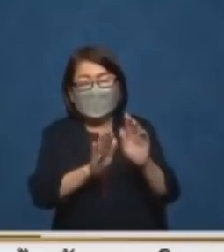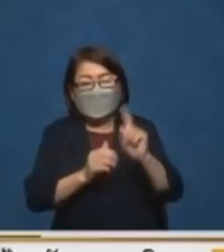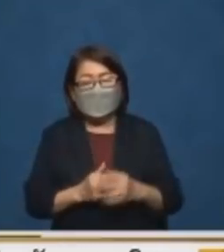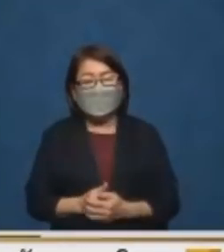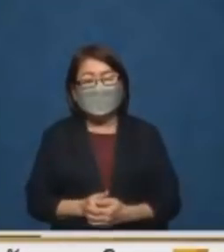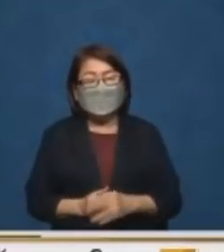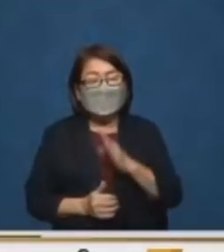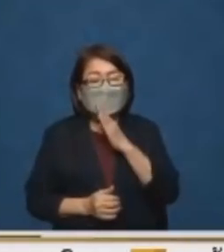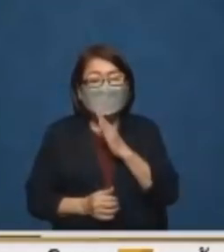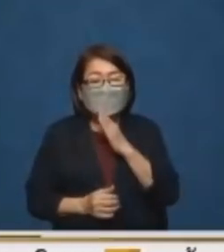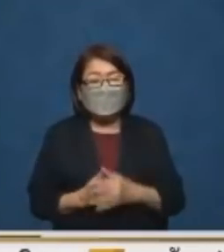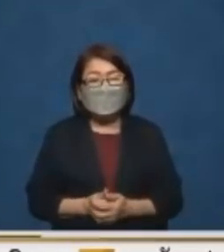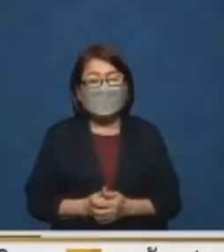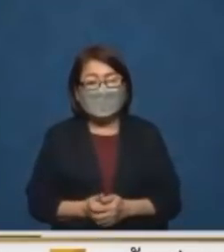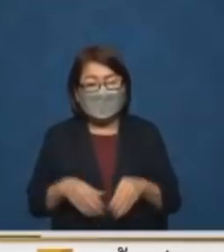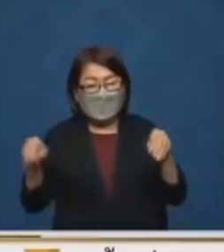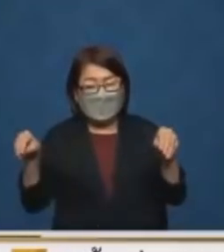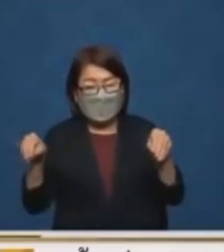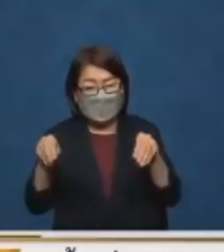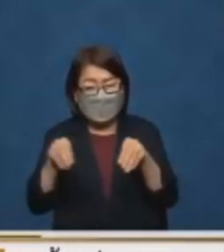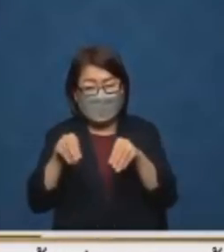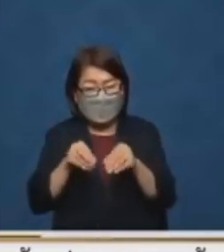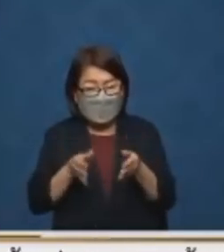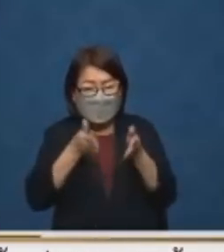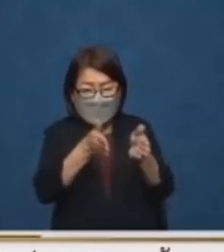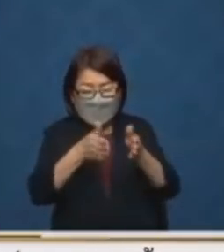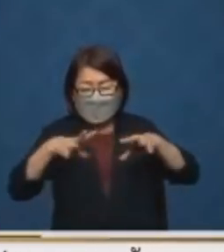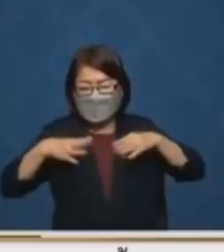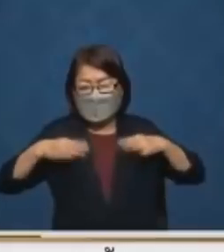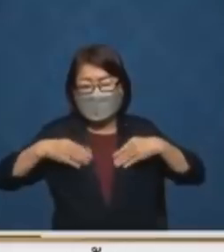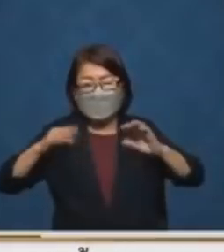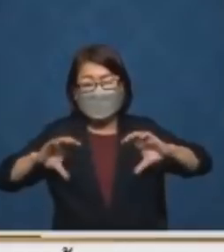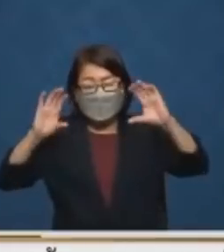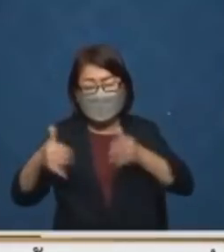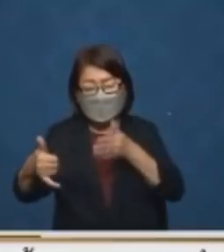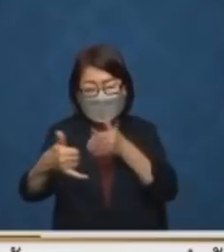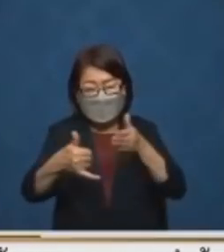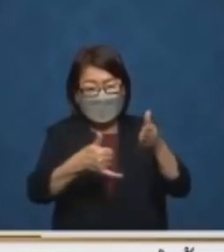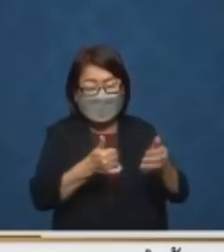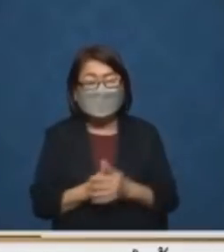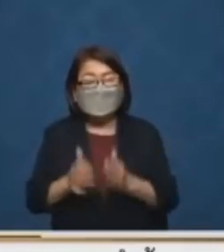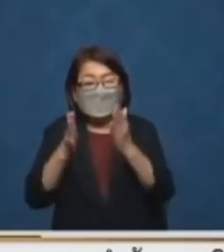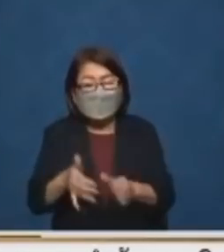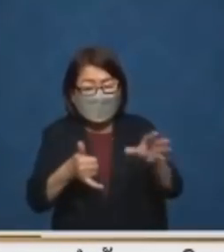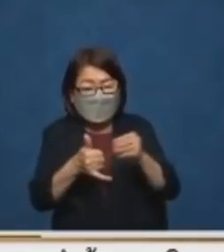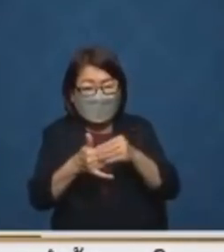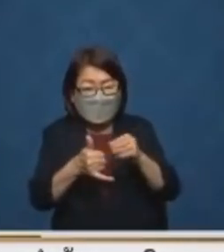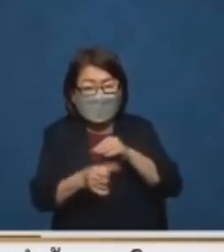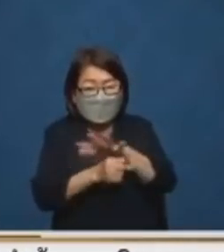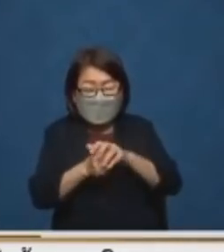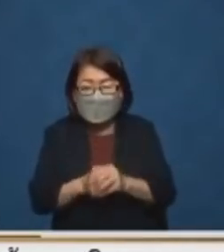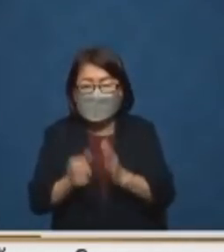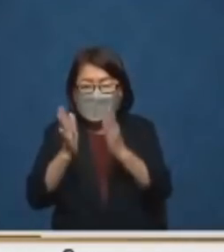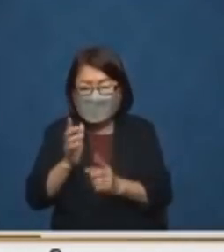เวลาถึงใกล้การอภิปลายไม่ไ้วางใจตัวเลขผู้ป่วยตัวเลขผู้เสียชีวิกับลดล